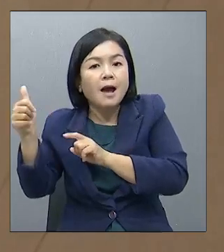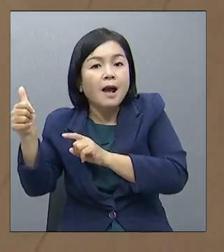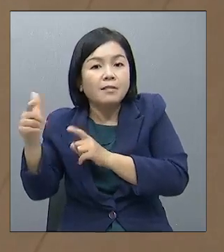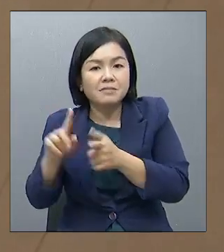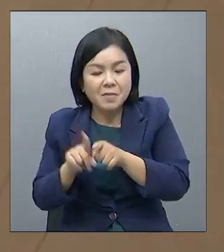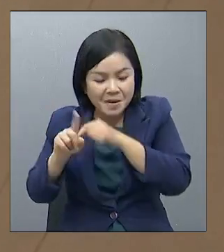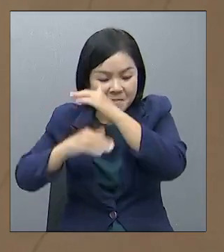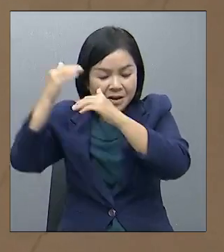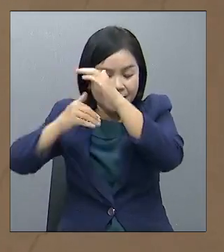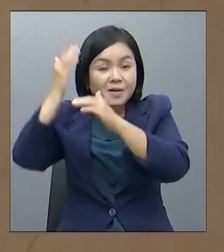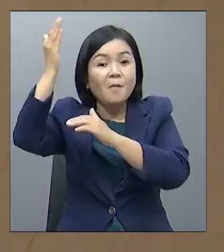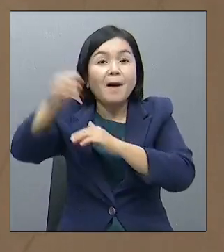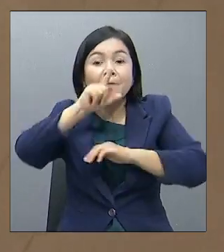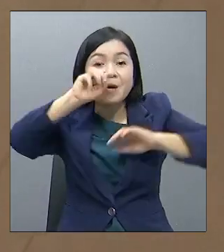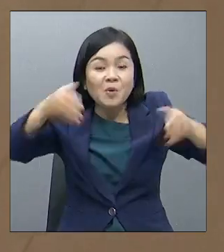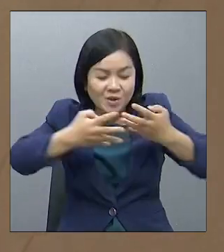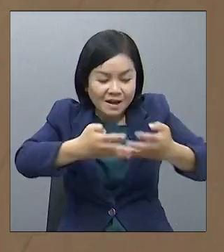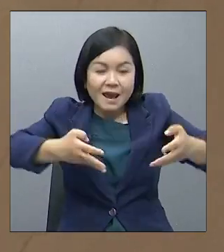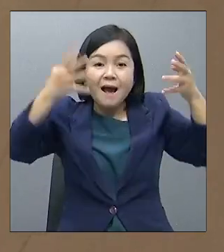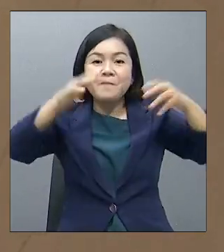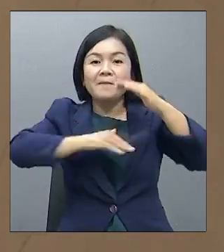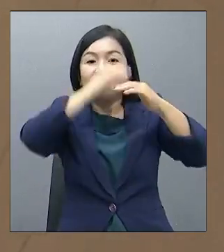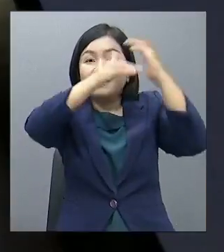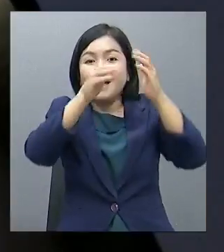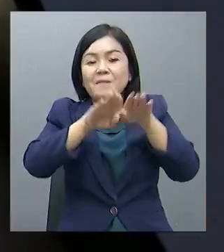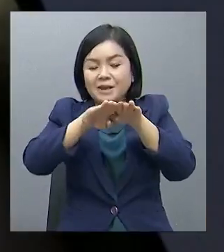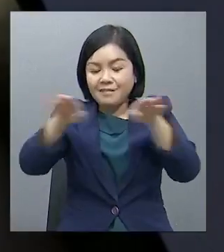ต่อยอดในอนาคตในการที่จะยกระดับมาตรฐานของ